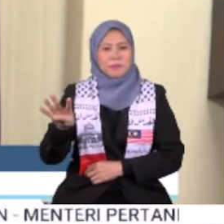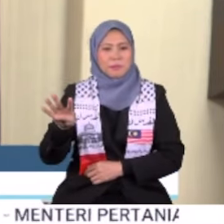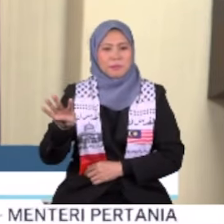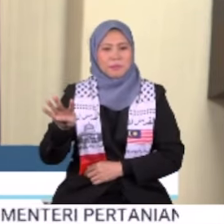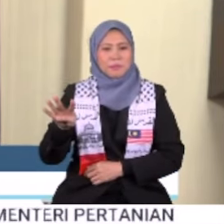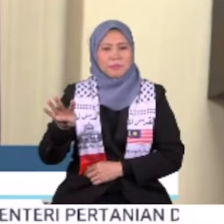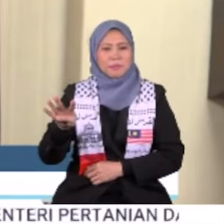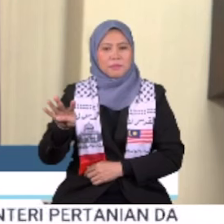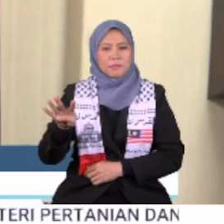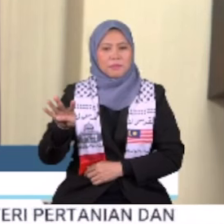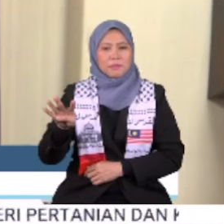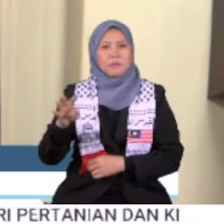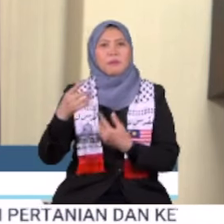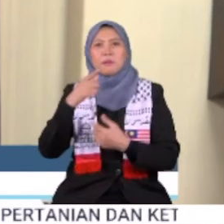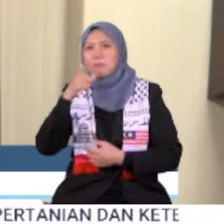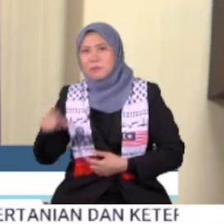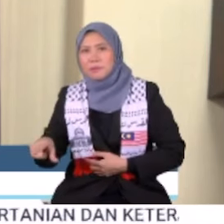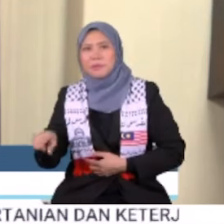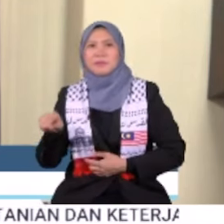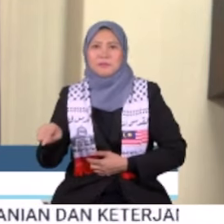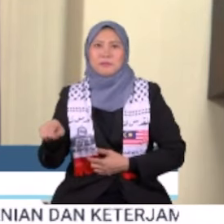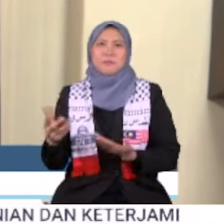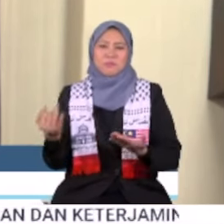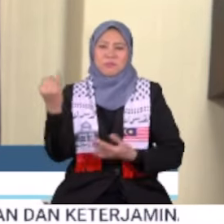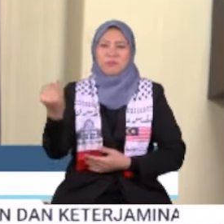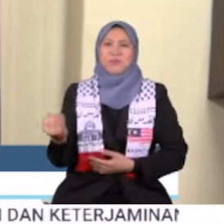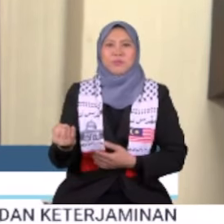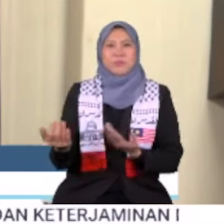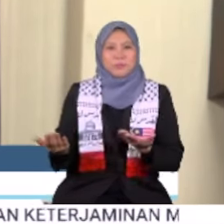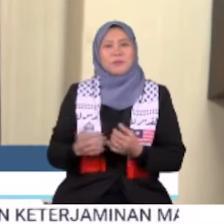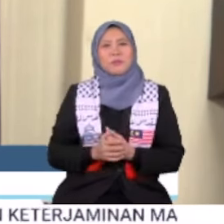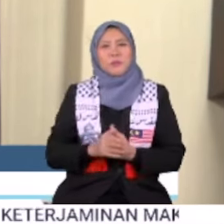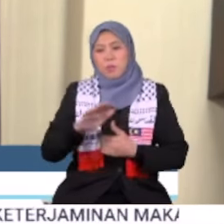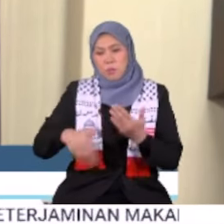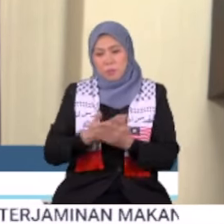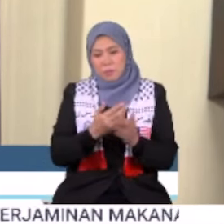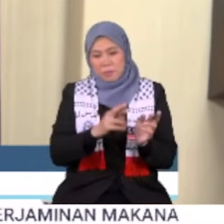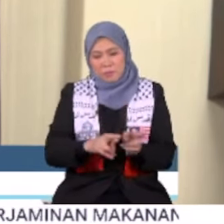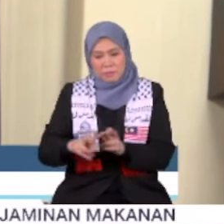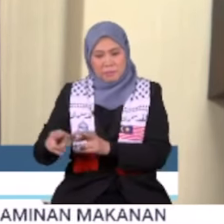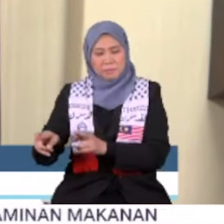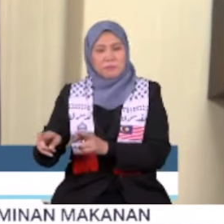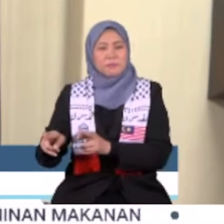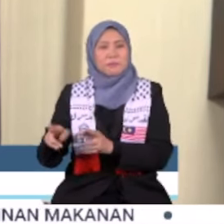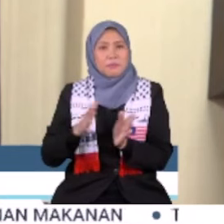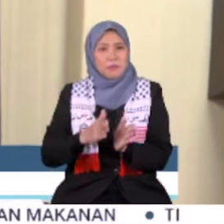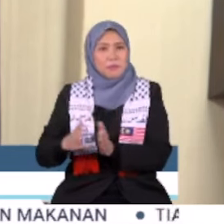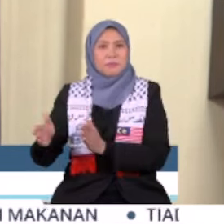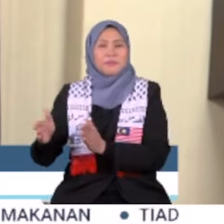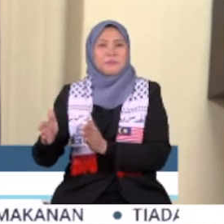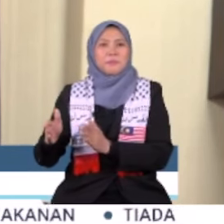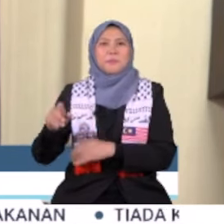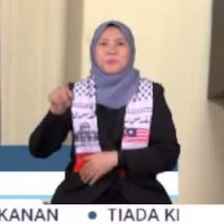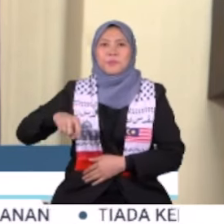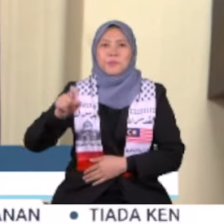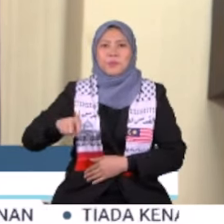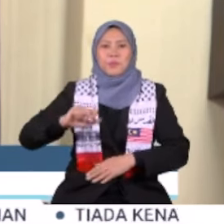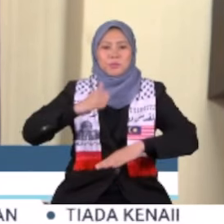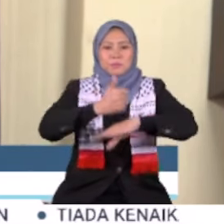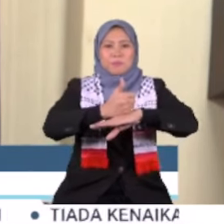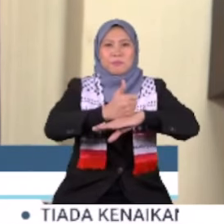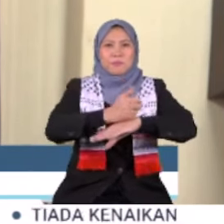yang telah lama ni. So segala perancangan dan segala keperluan untuk mendirikan